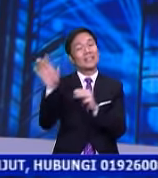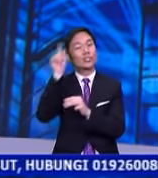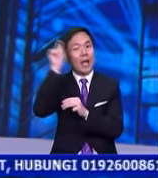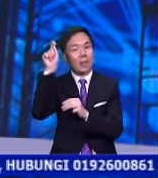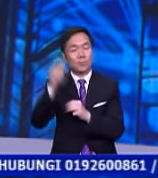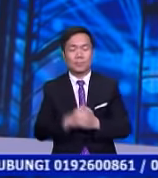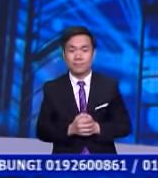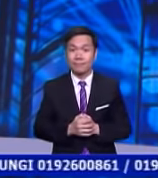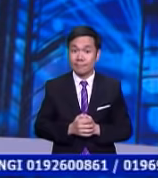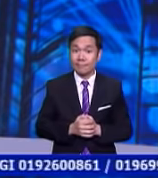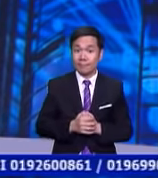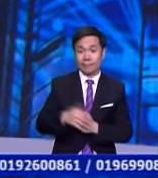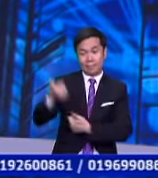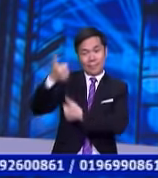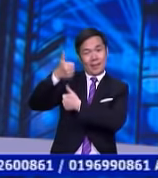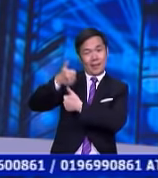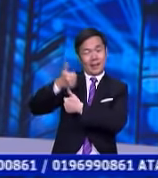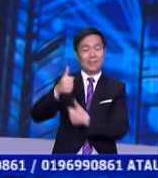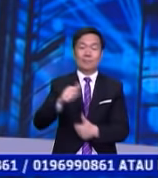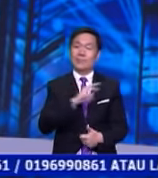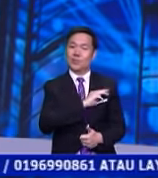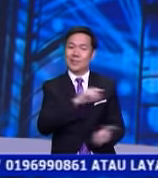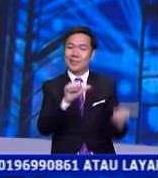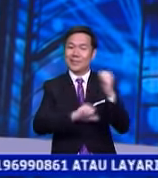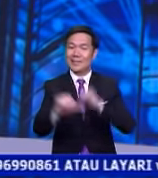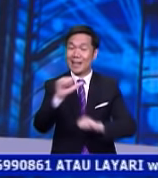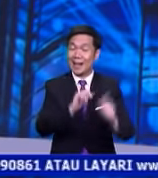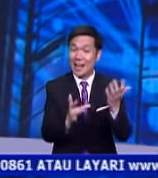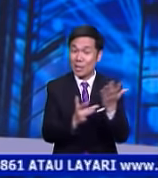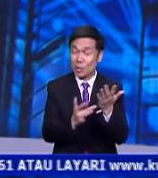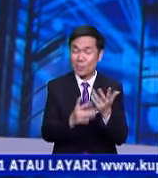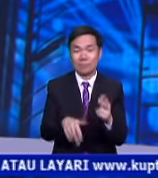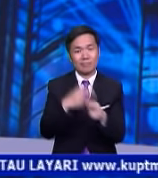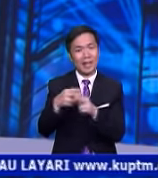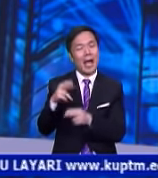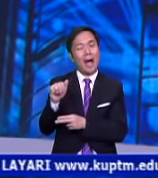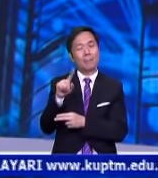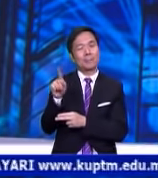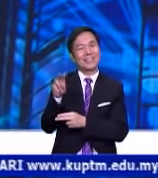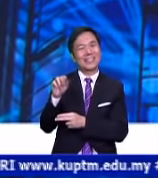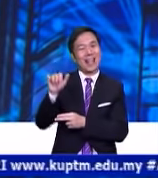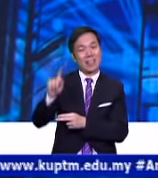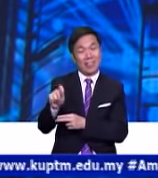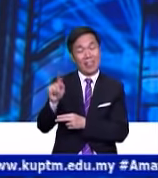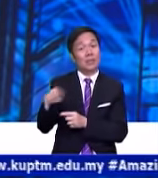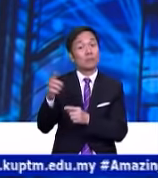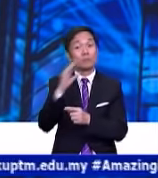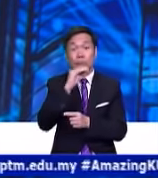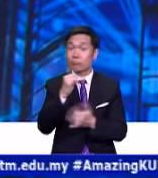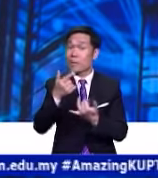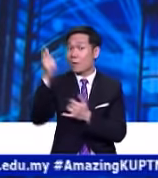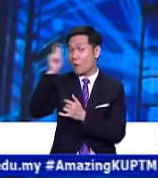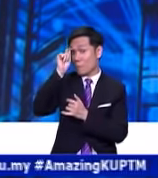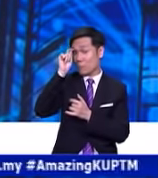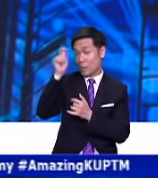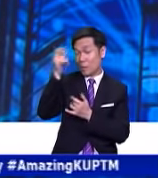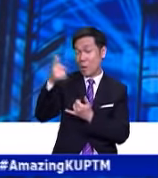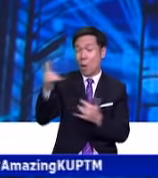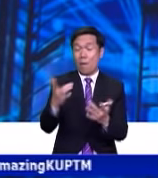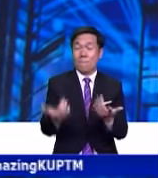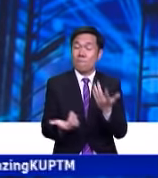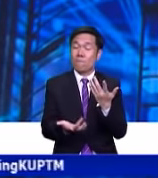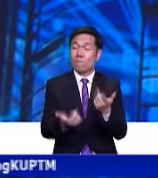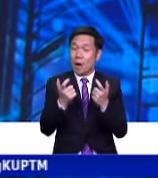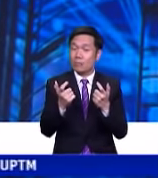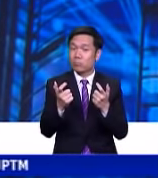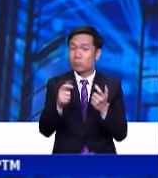Terengganu. Menurut Timbalan Menteri Sains, Teknologi dan Inovasi, Datuk Ahmad Amzat Hashim, langkah itu antara inisiatif kerajaan untuk menyegerakan